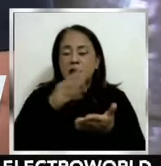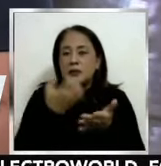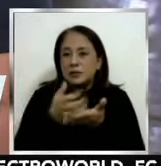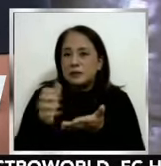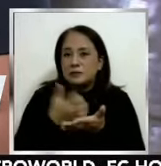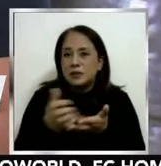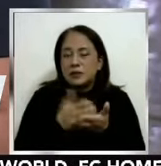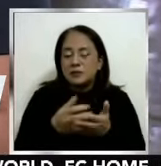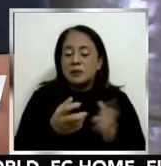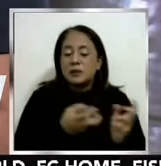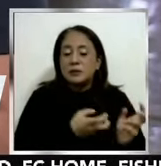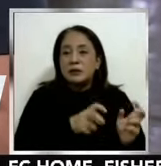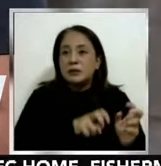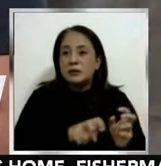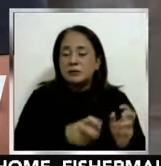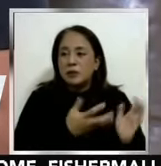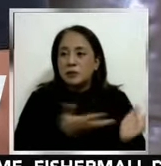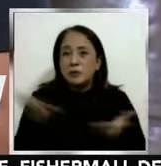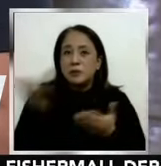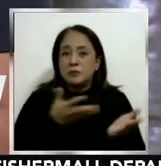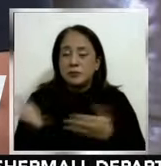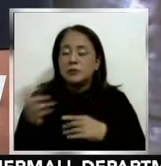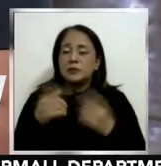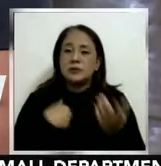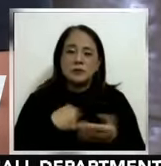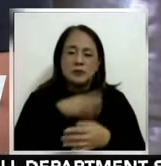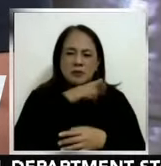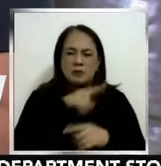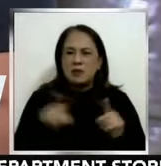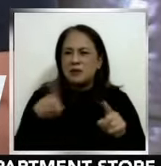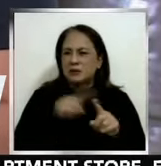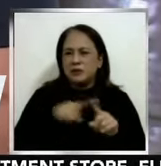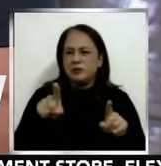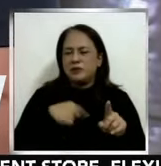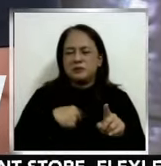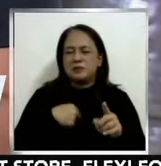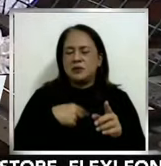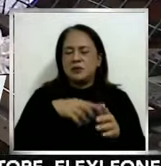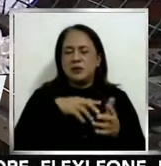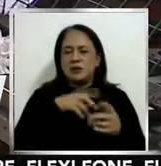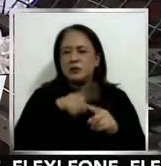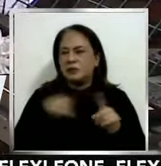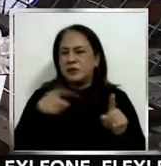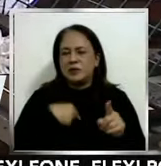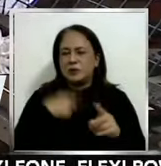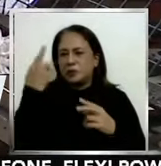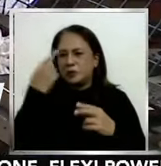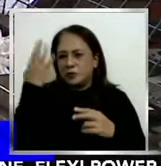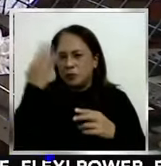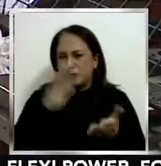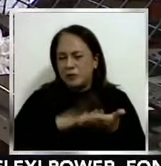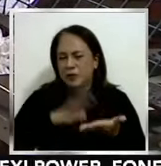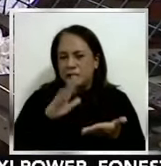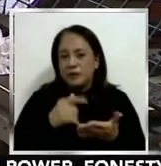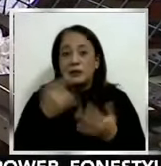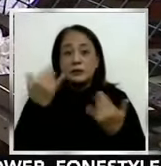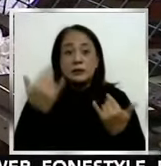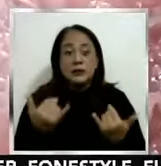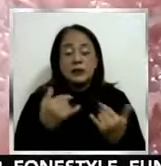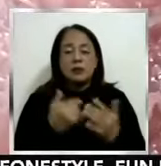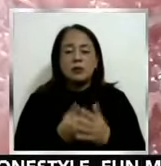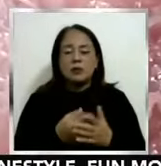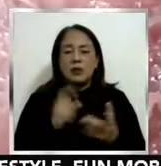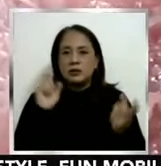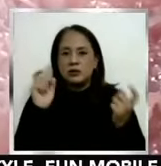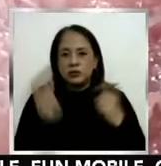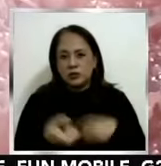ng baboy, pero iba ang nakikitang dahilan ng National Federation of Hog Farmers. Sa ngayon, wala raw pagbabago sa farm gate price